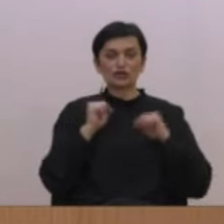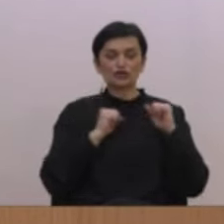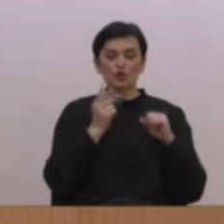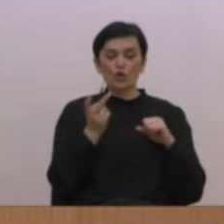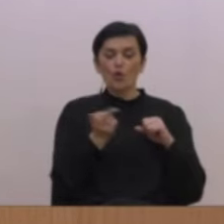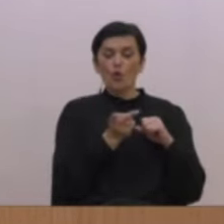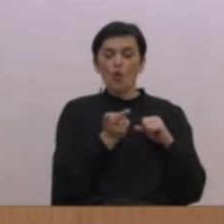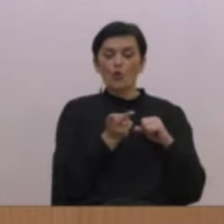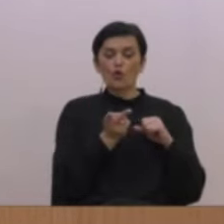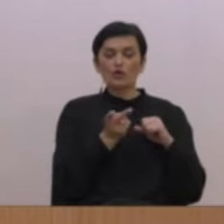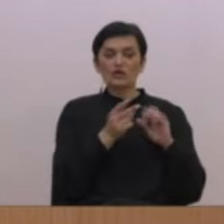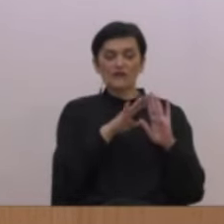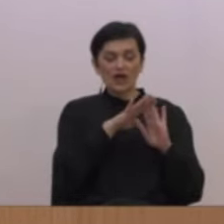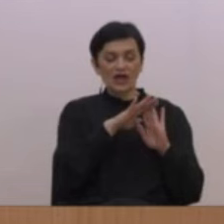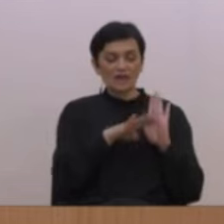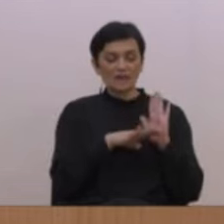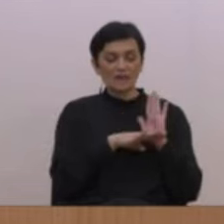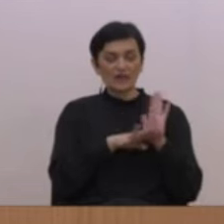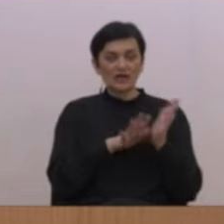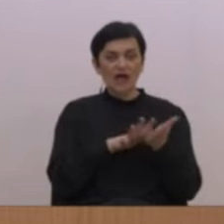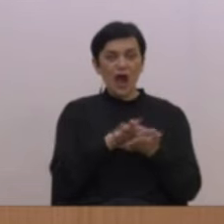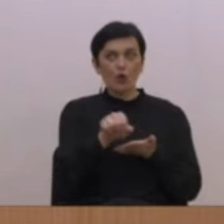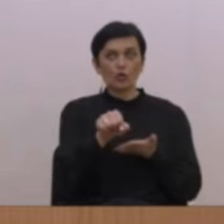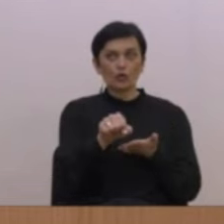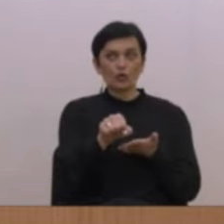ეს ნაბიჯი გააუქმოთ.